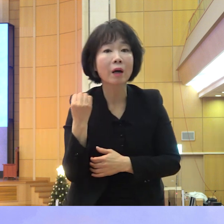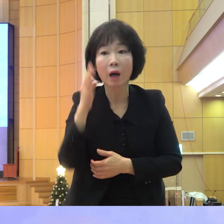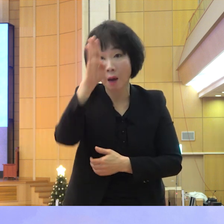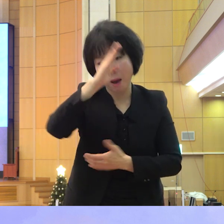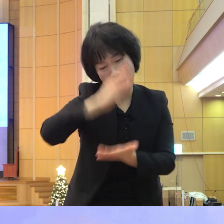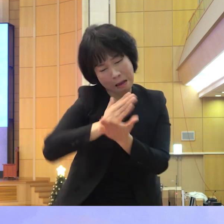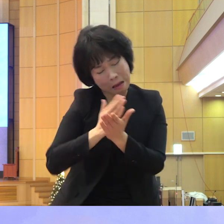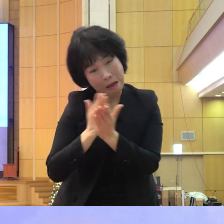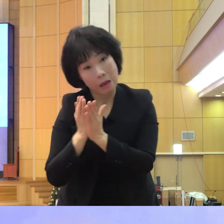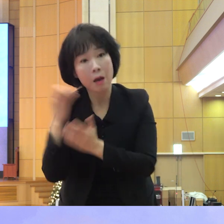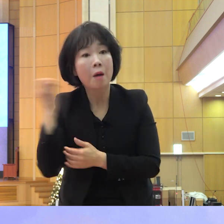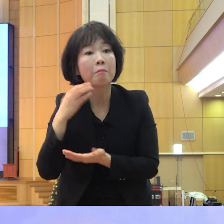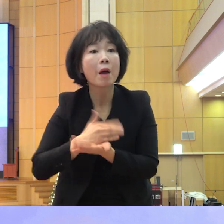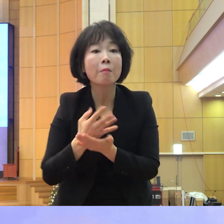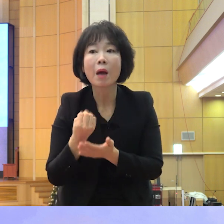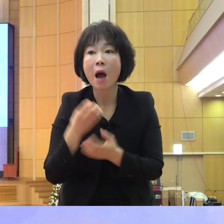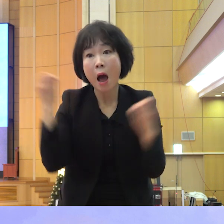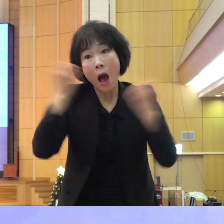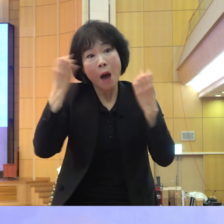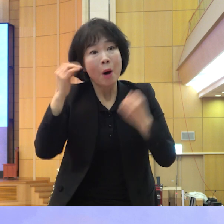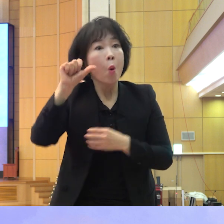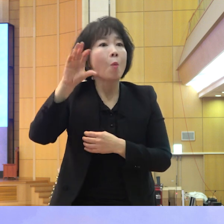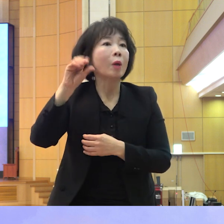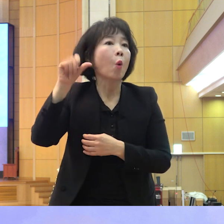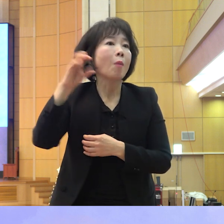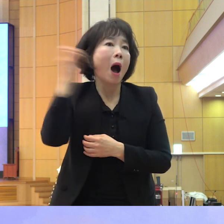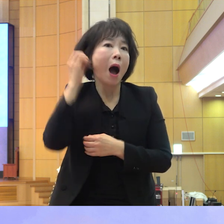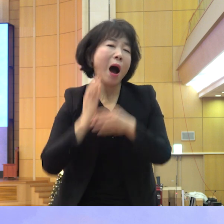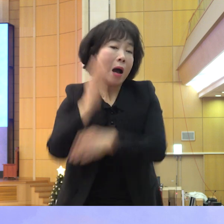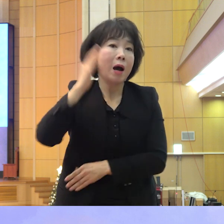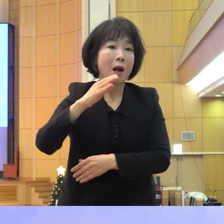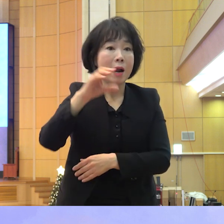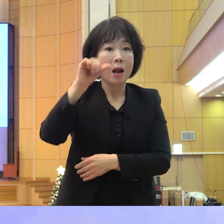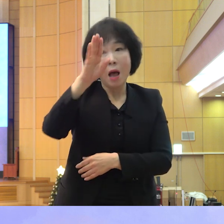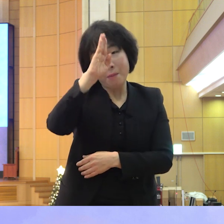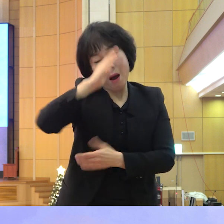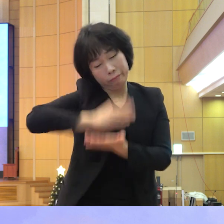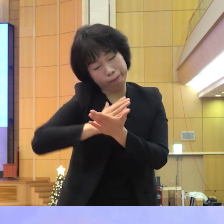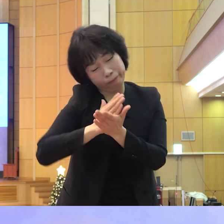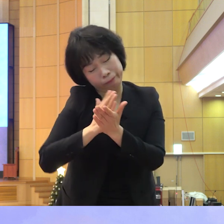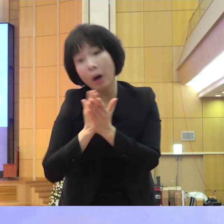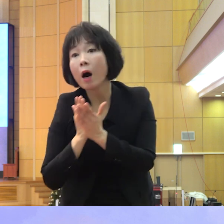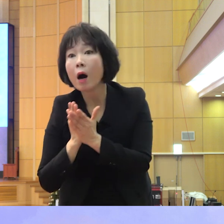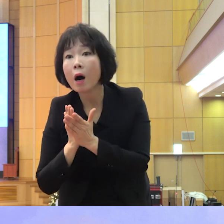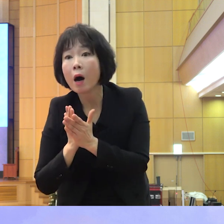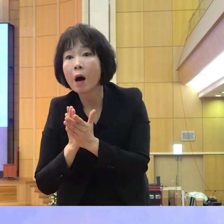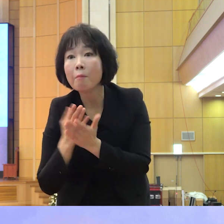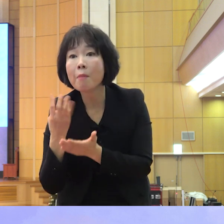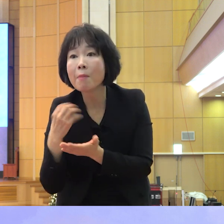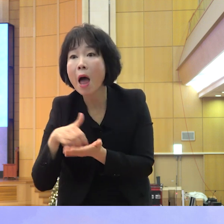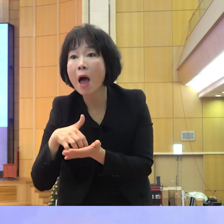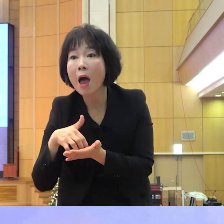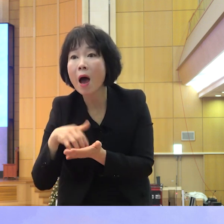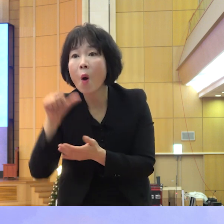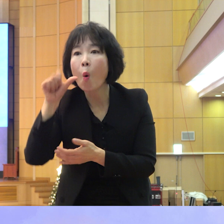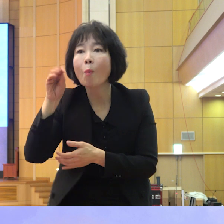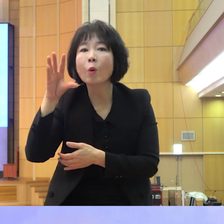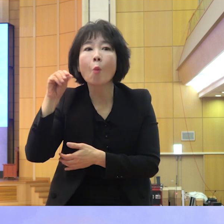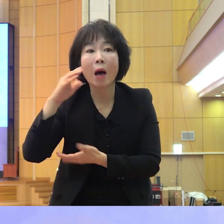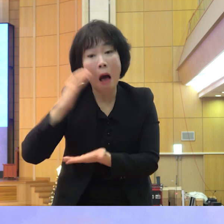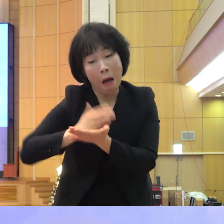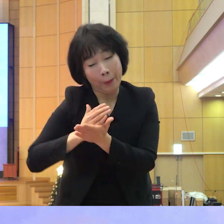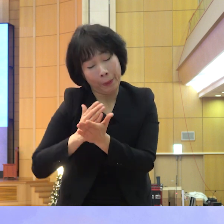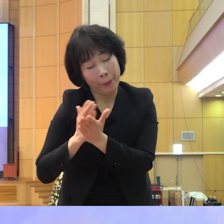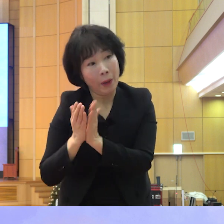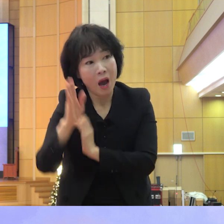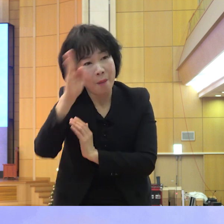5만 가지잖아. 그러니까 어떤 사람이 그러잖아. 아이고, 저 사람은 5만 가지 병을 다 가지고 있어. 5만 가지. 야,